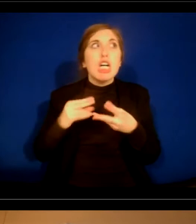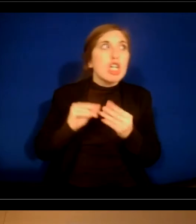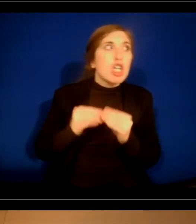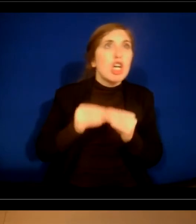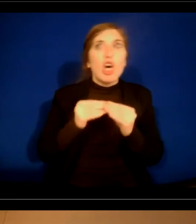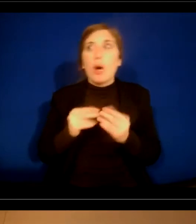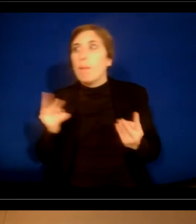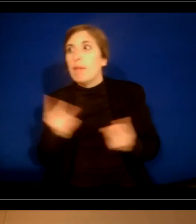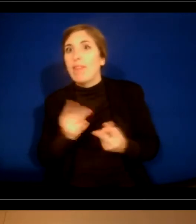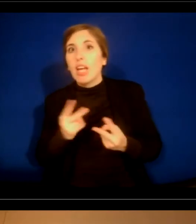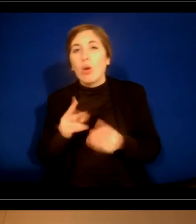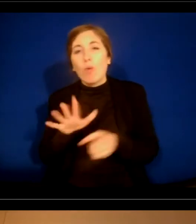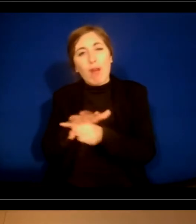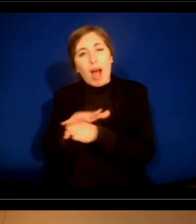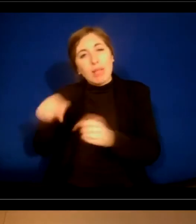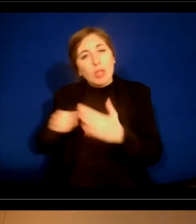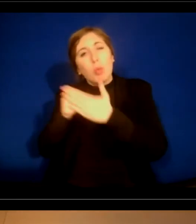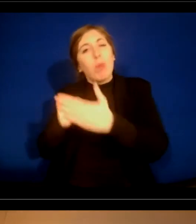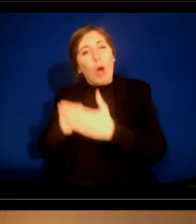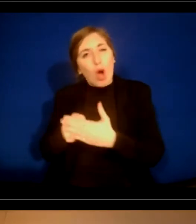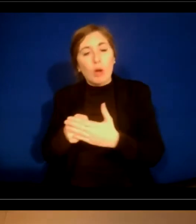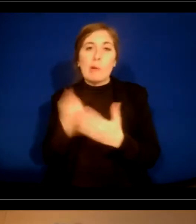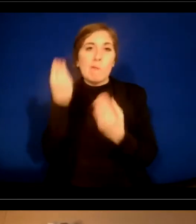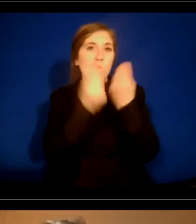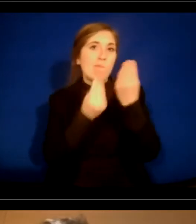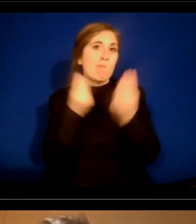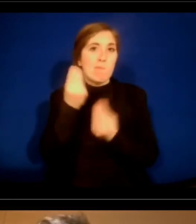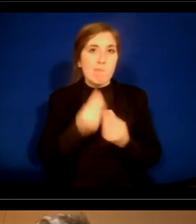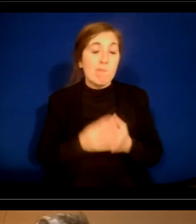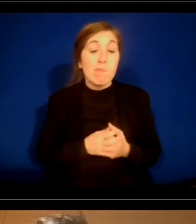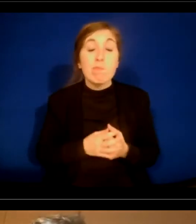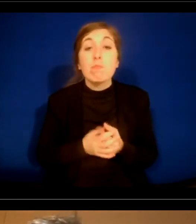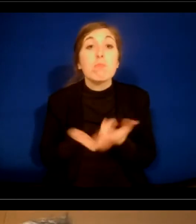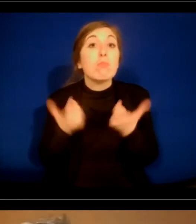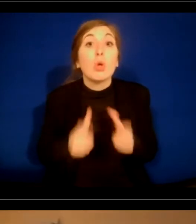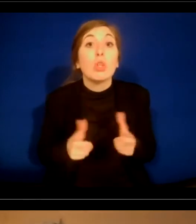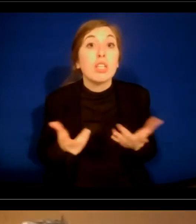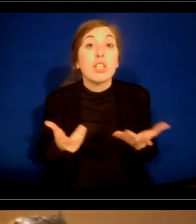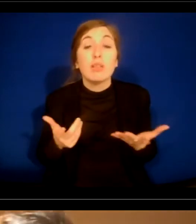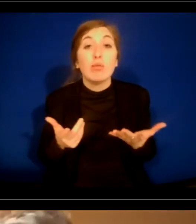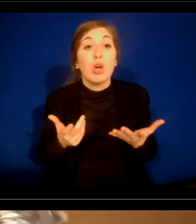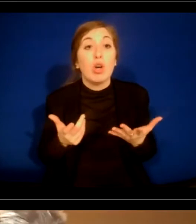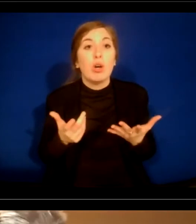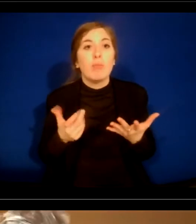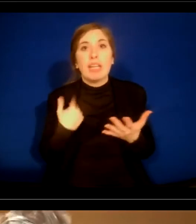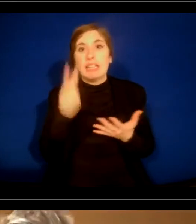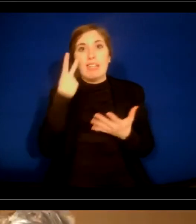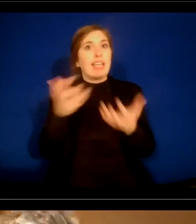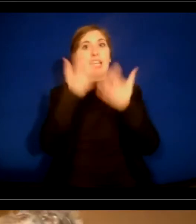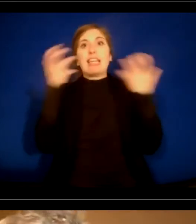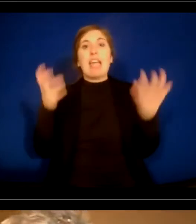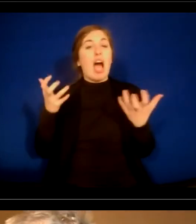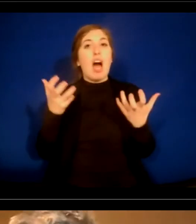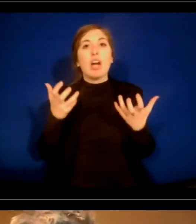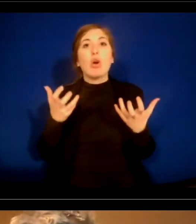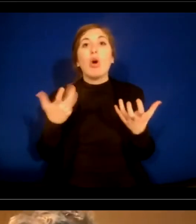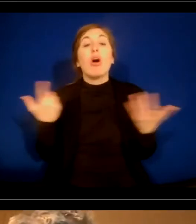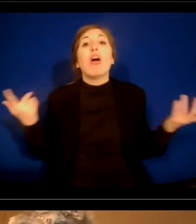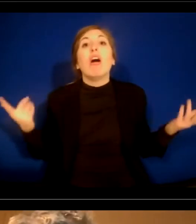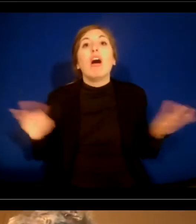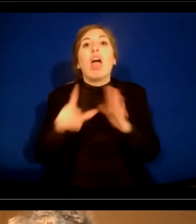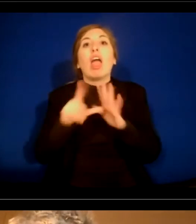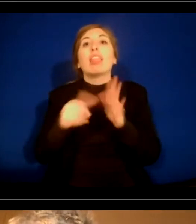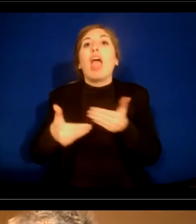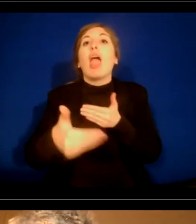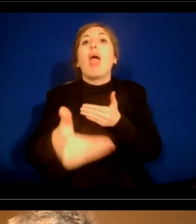insomma, a supportare? Ecco. Perché nessuno sa, è l'altro tema del tutto evidente, per quanto tempo